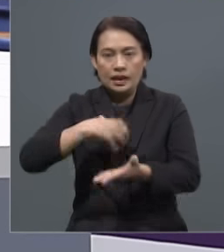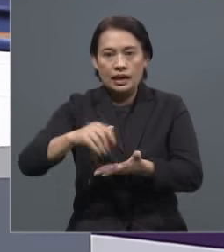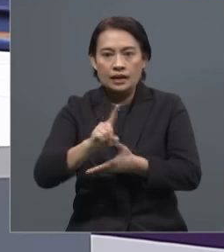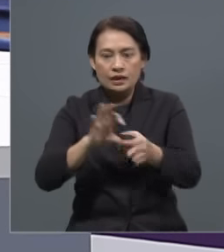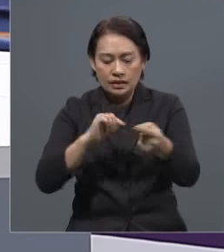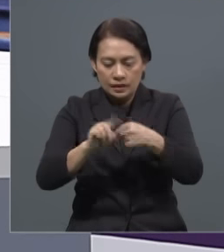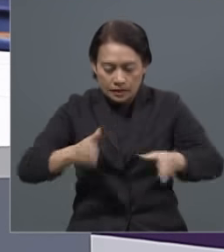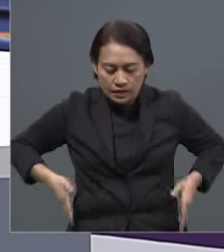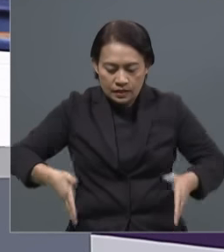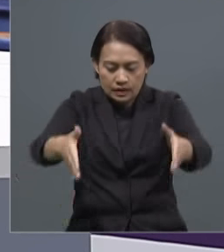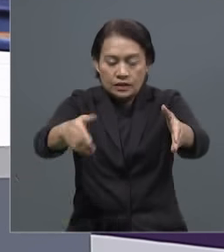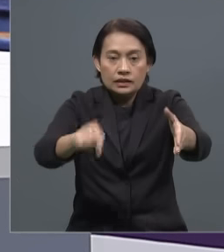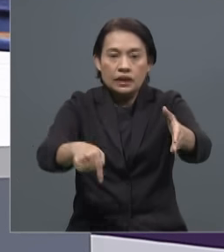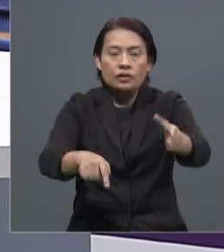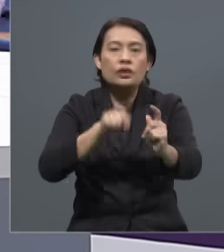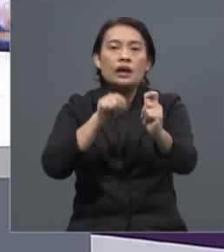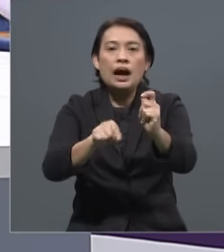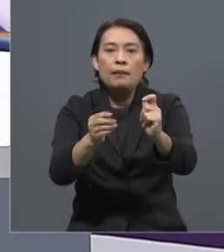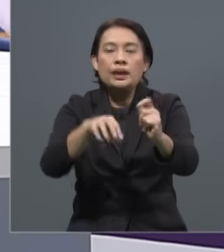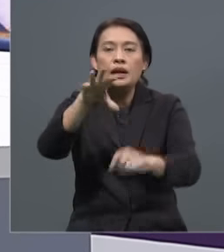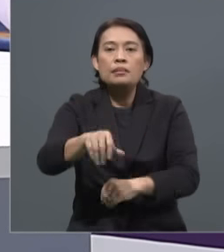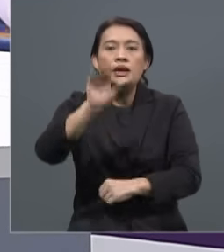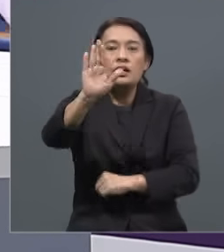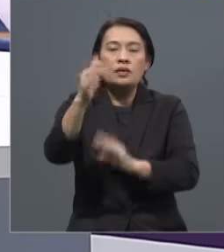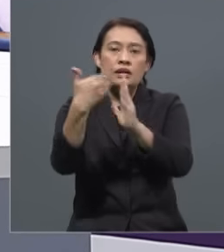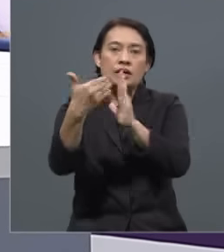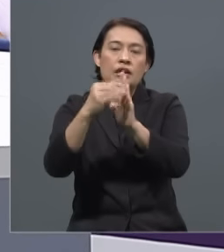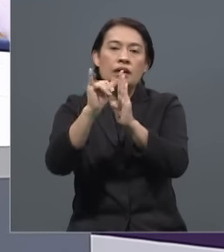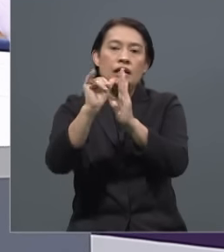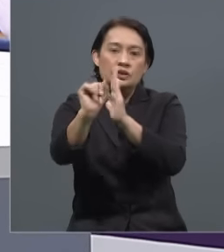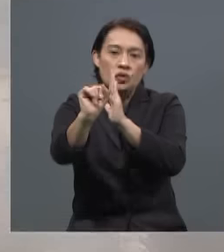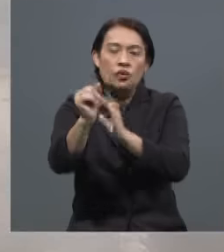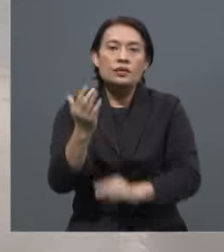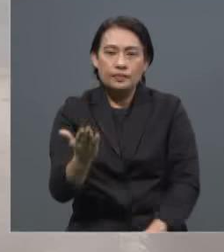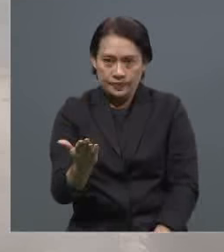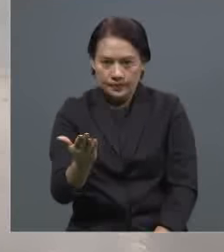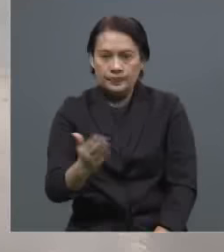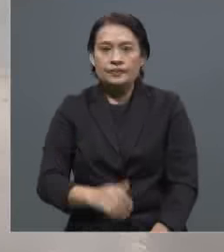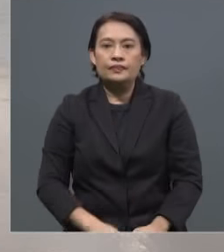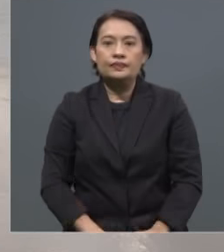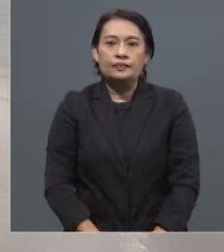ากถนนแจ้งสนิทหน้าที่ว่าการอำเภอเมืองยโสธรจังหวัดยโสธรครับเชิญครับ เชิญครับ